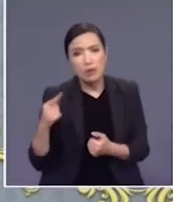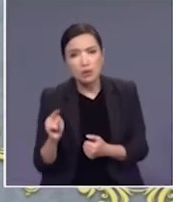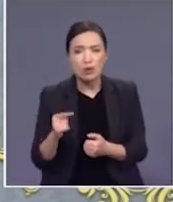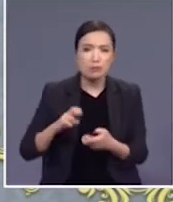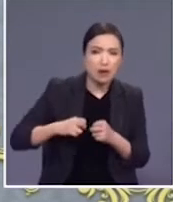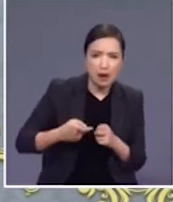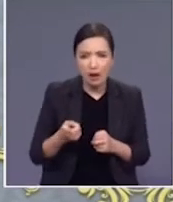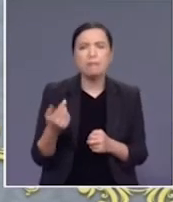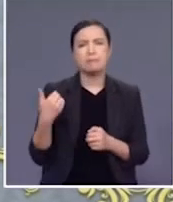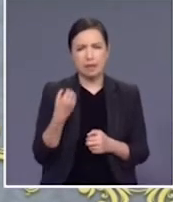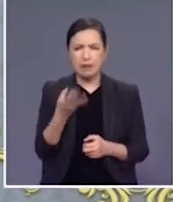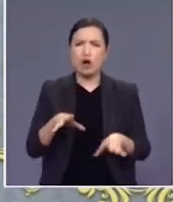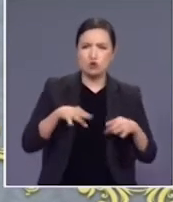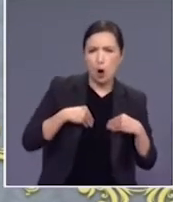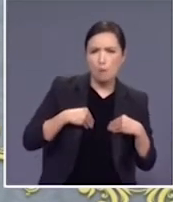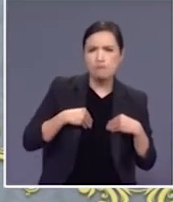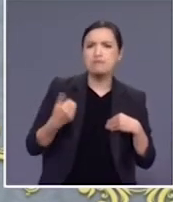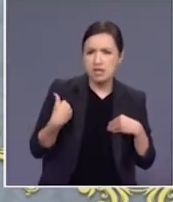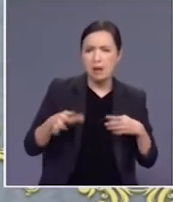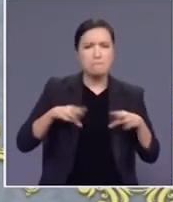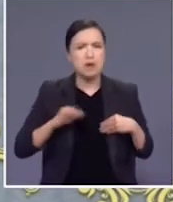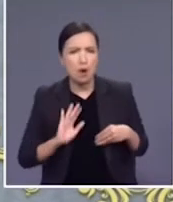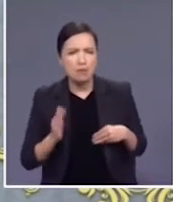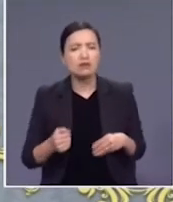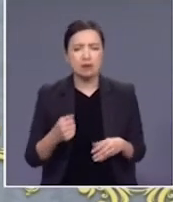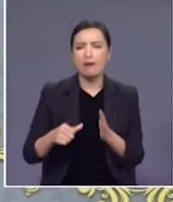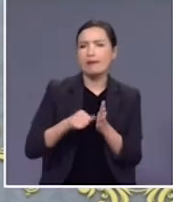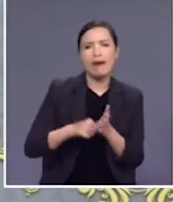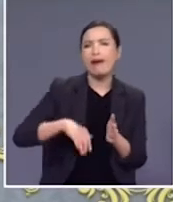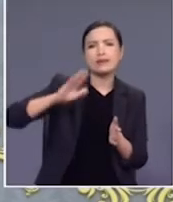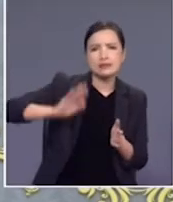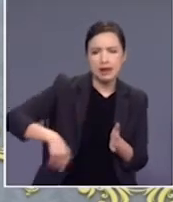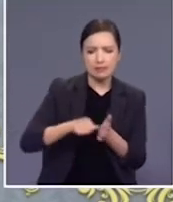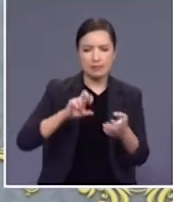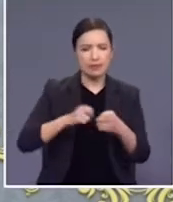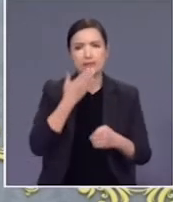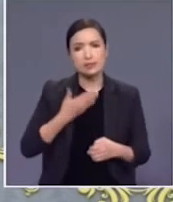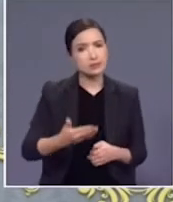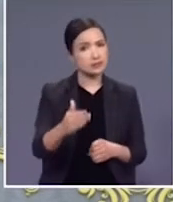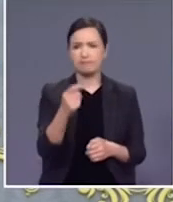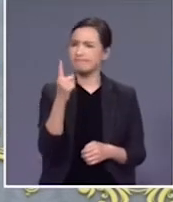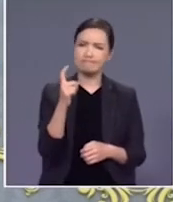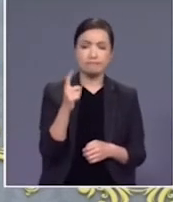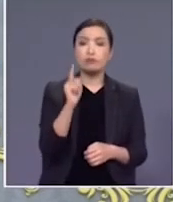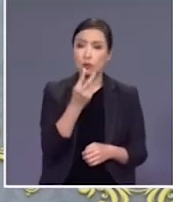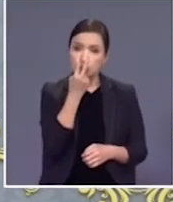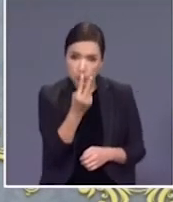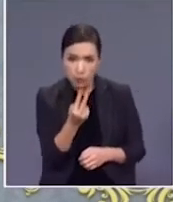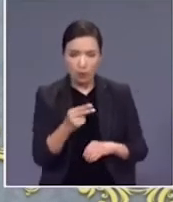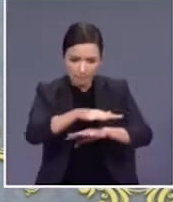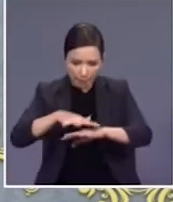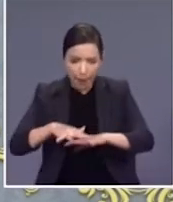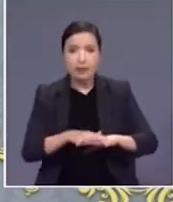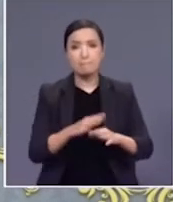ำนวนมากมีทั้งยอมไม่ยอมนะครับทำให้ล่าช้าแก้ปัญหายั่งยืนไม่ได้สักทีนะครับทั้งนี้เราก็ต้องไปดูผังเมืองด้วยนะครับถ้าเ